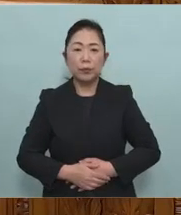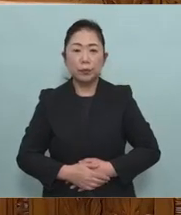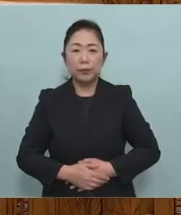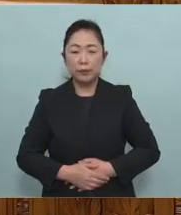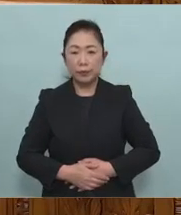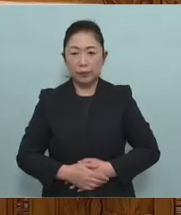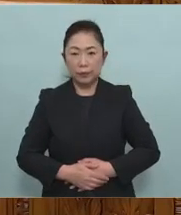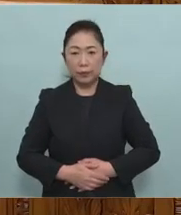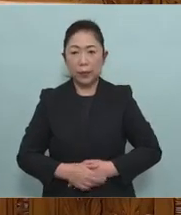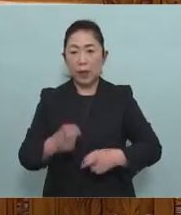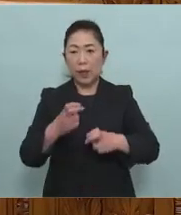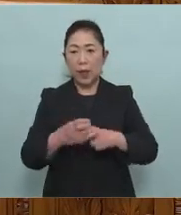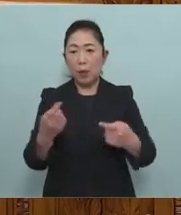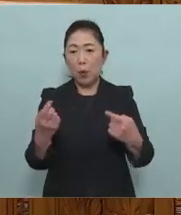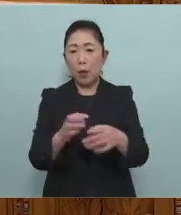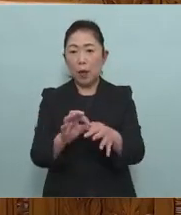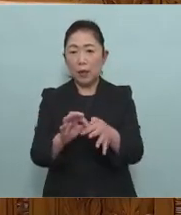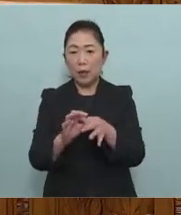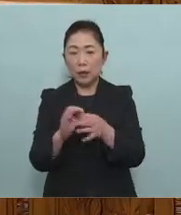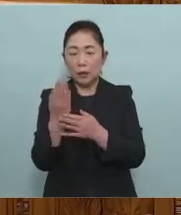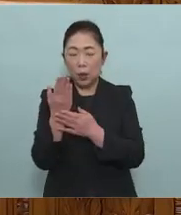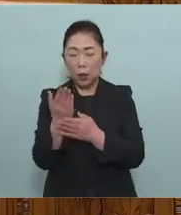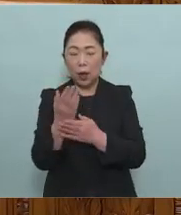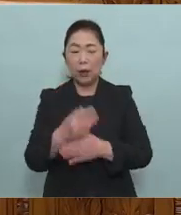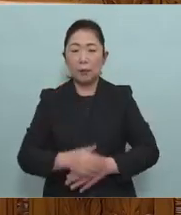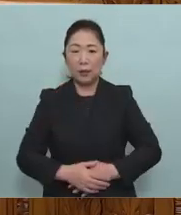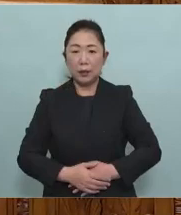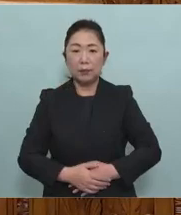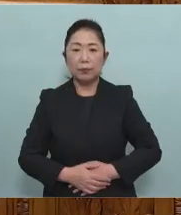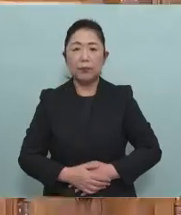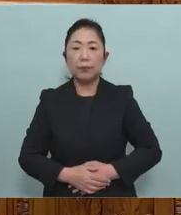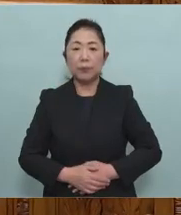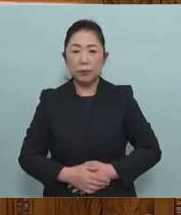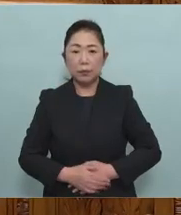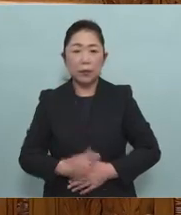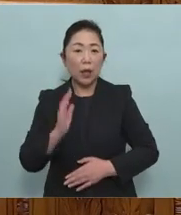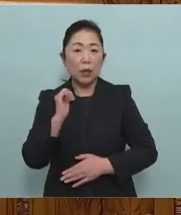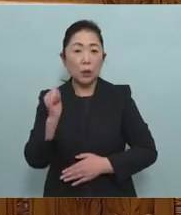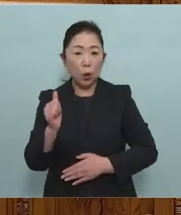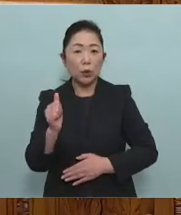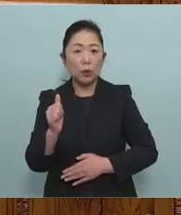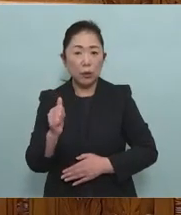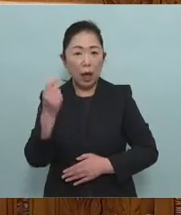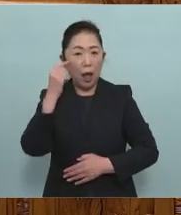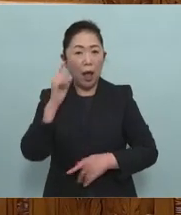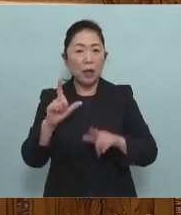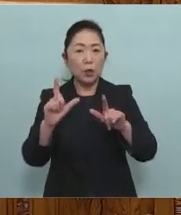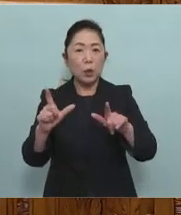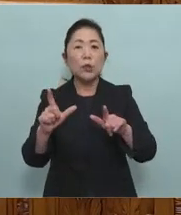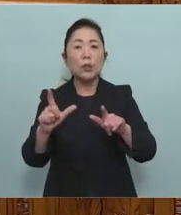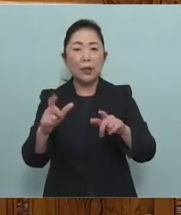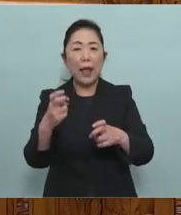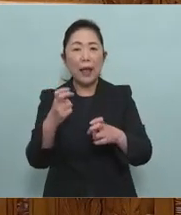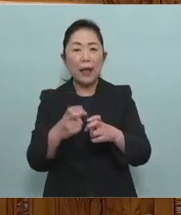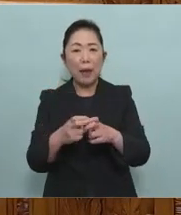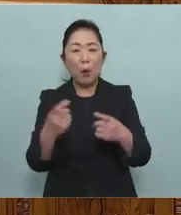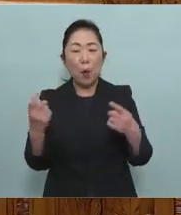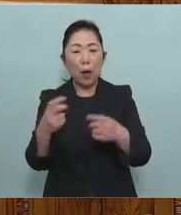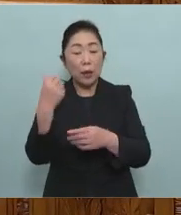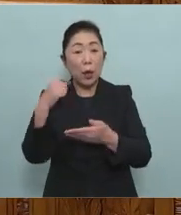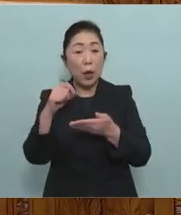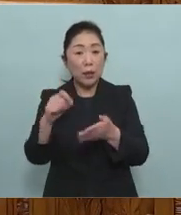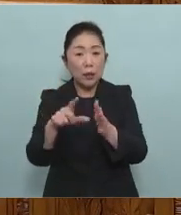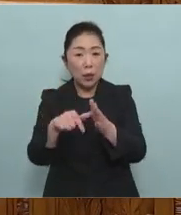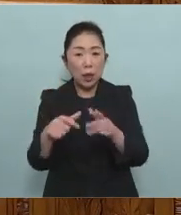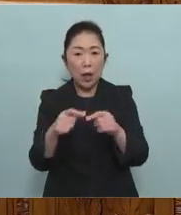最後に、憲法改正について伺います。総理は所信で、憲法改正の発議に向け、国会の場